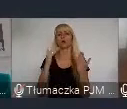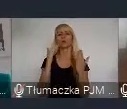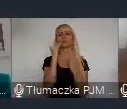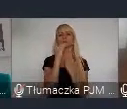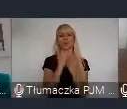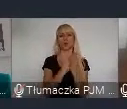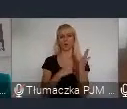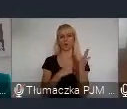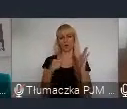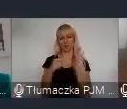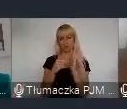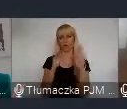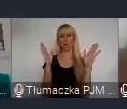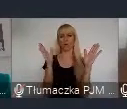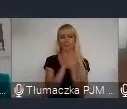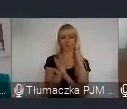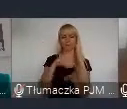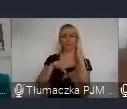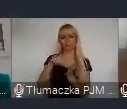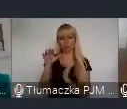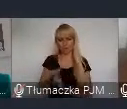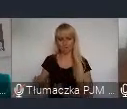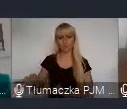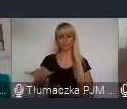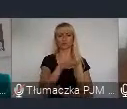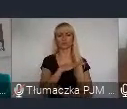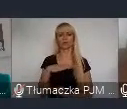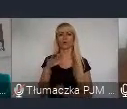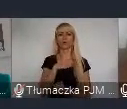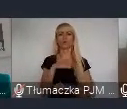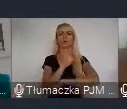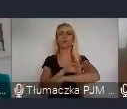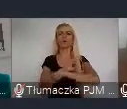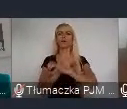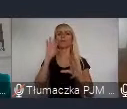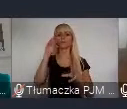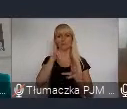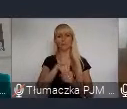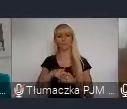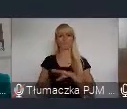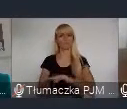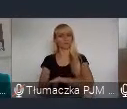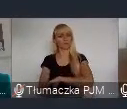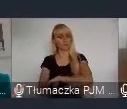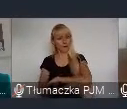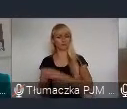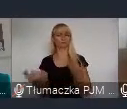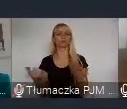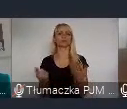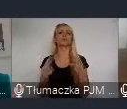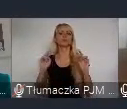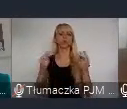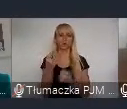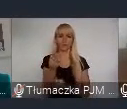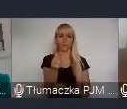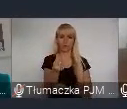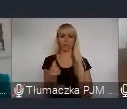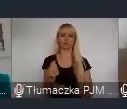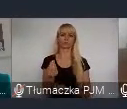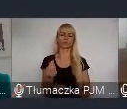klimatem i środowiskiem zakłada wsparcie sektora transportu zarówno z Funduszu Spójności w zakresie